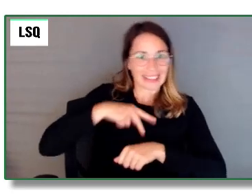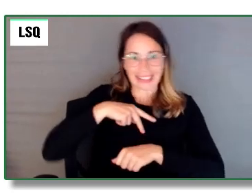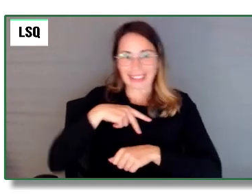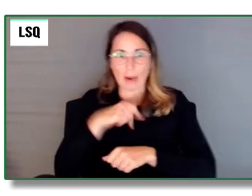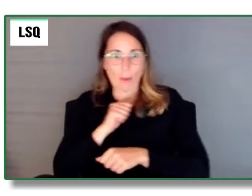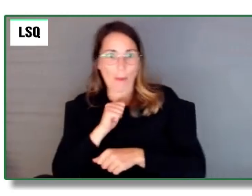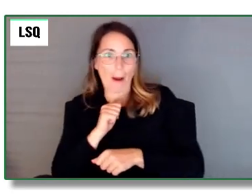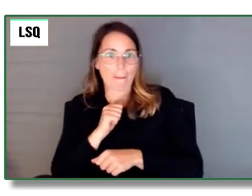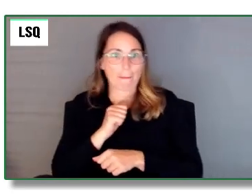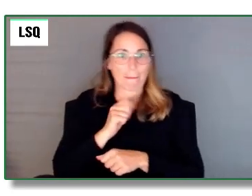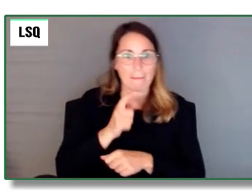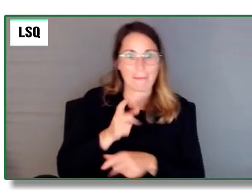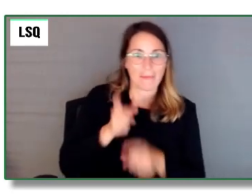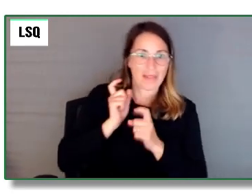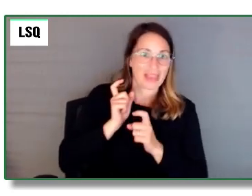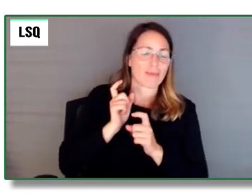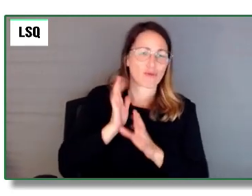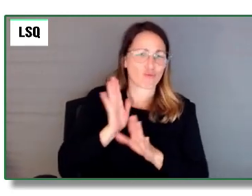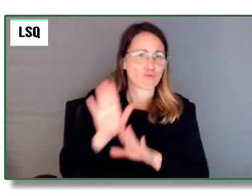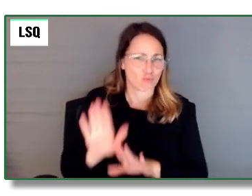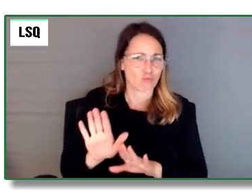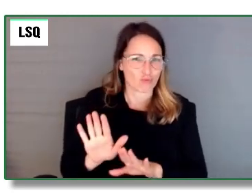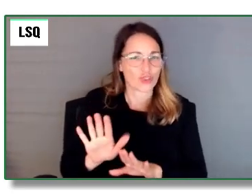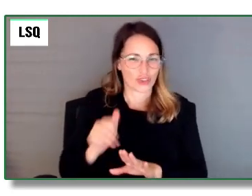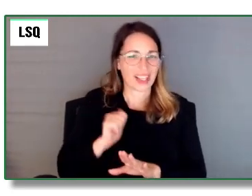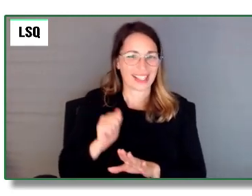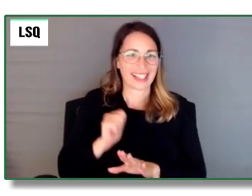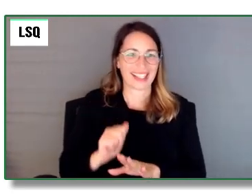pour ralentir le rythme.